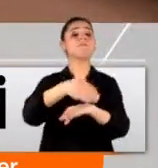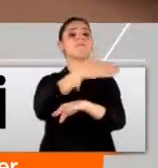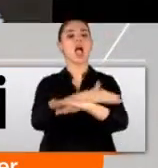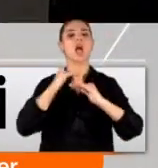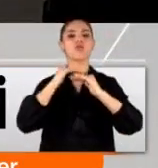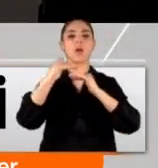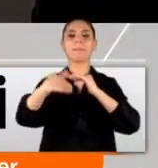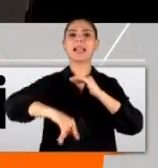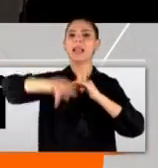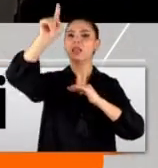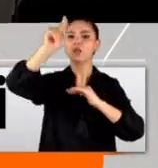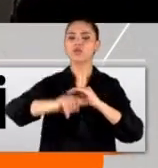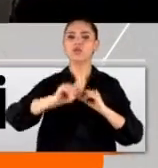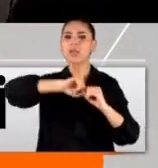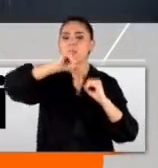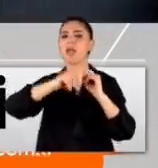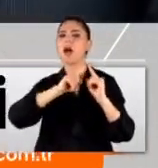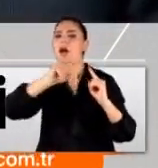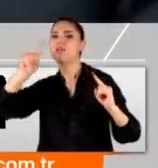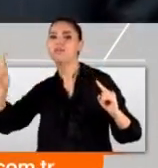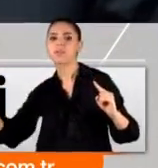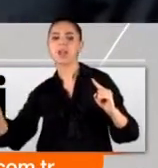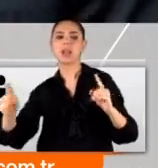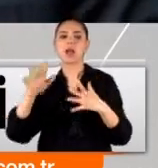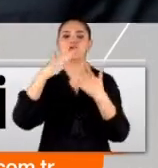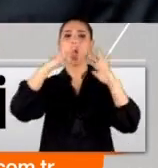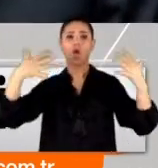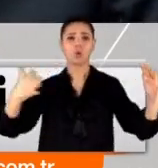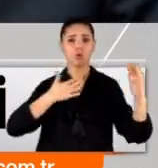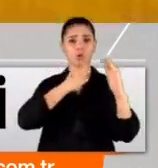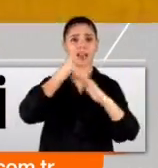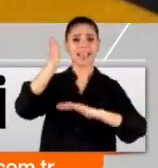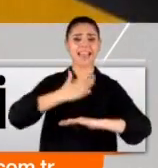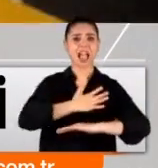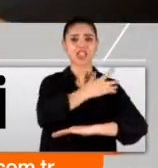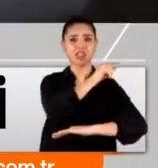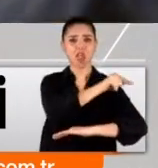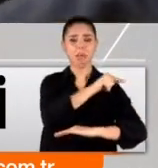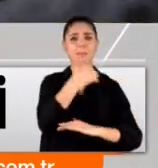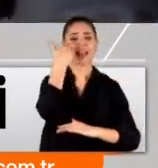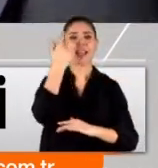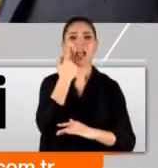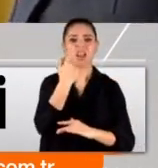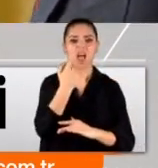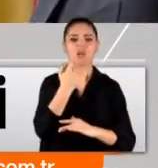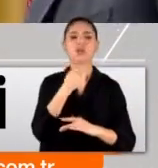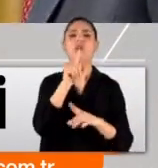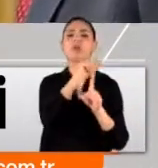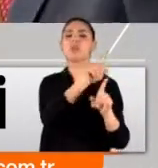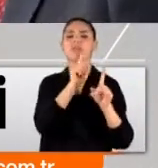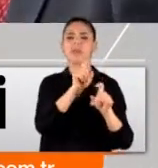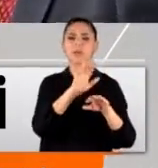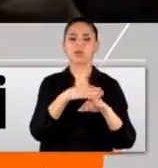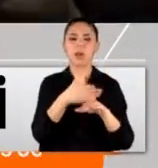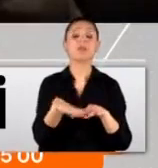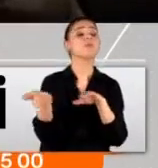milletin gündemini haftalarca külliyeye giden CHP'li yalanıyla meşgul etmişlerdi.